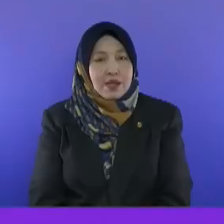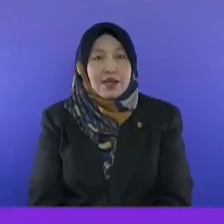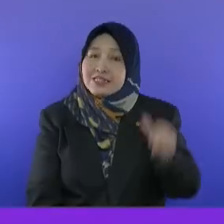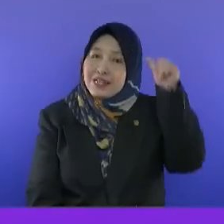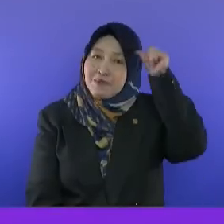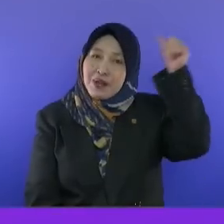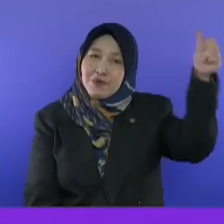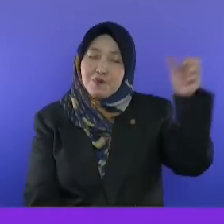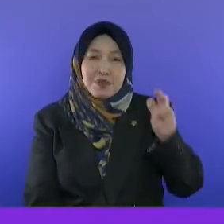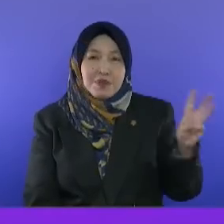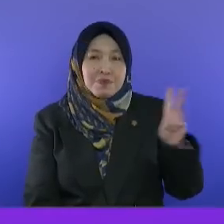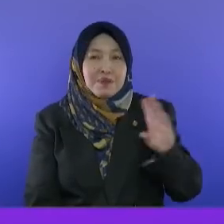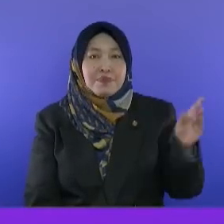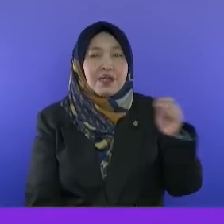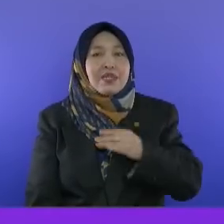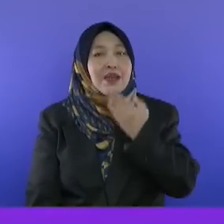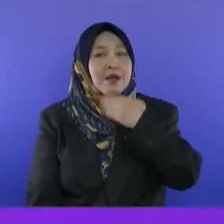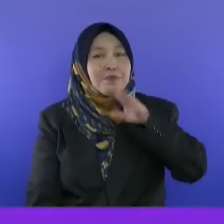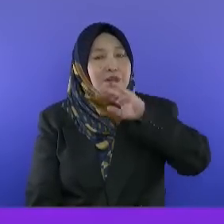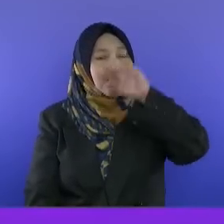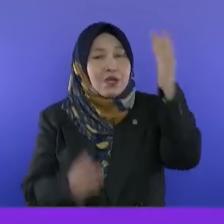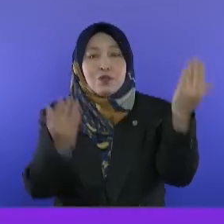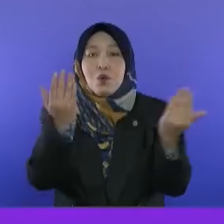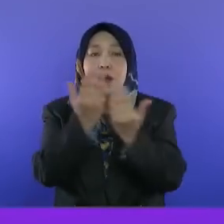Assalamualaikum warahmatullahi wabarakatuh